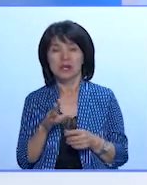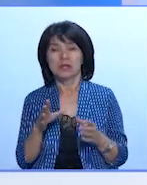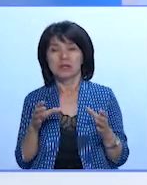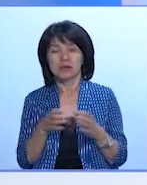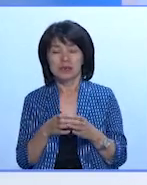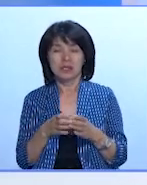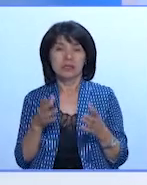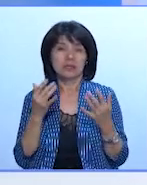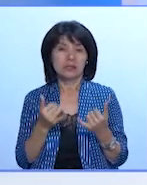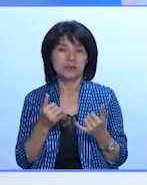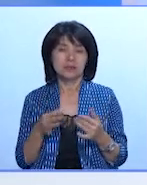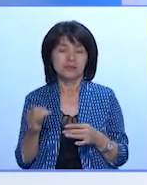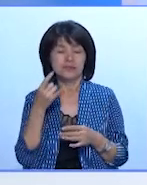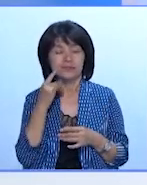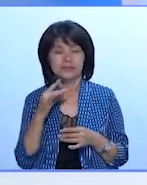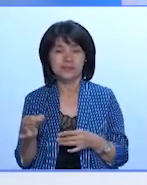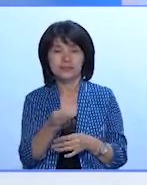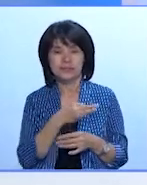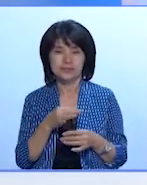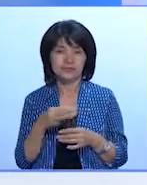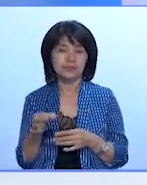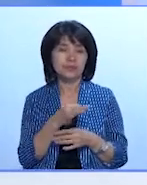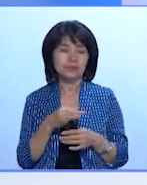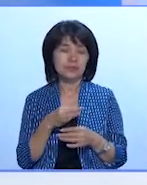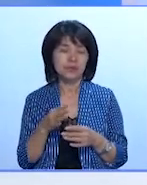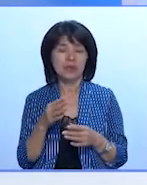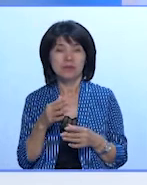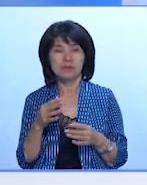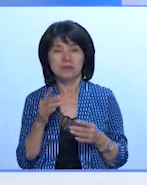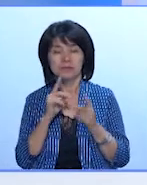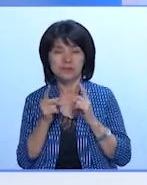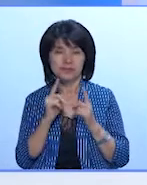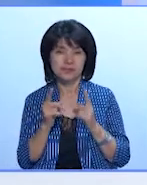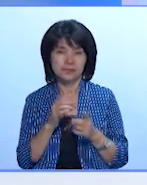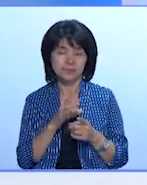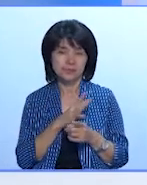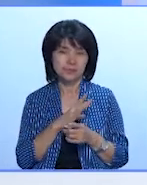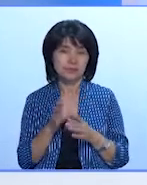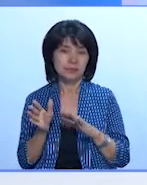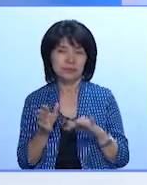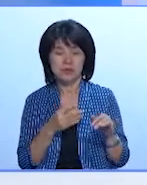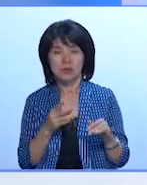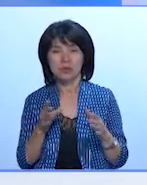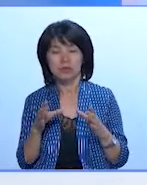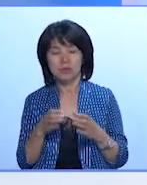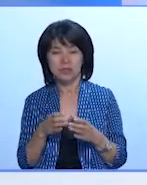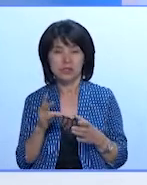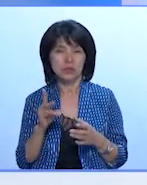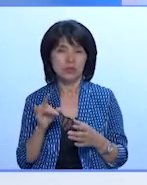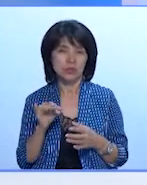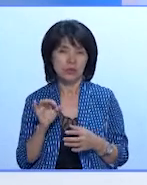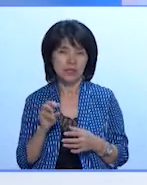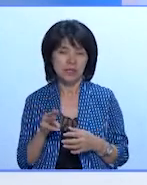поездки в павлодарскую область в областном филиале партии прошло заседание собрания депутатской фракции партии нур отан и комиссии партийного